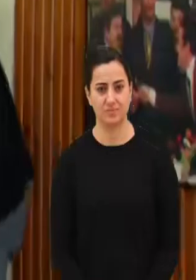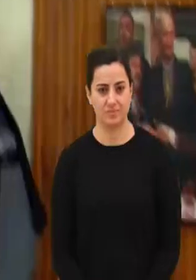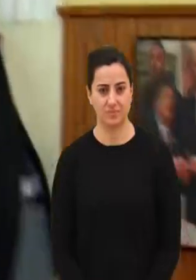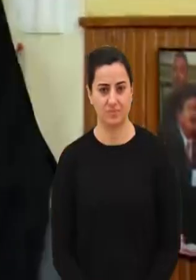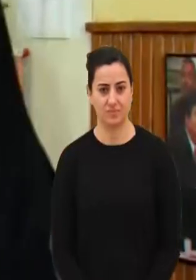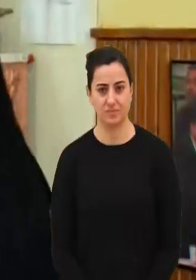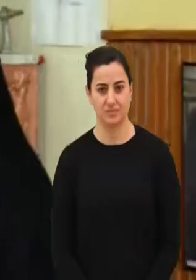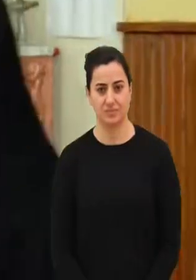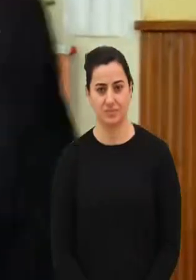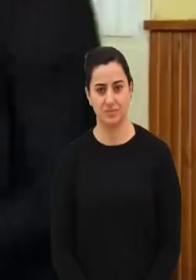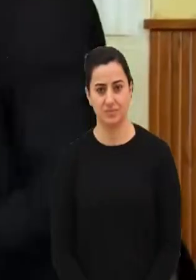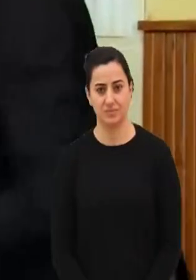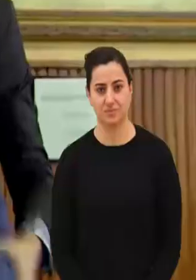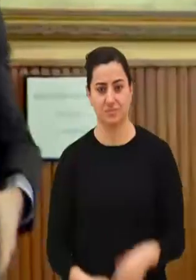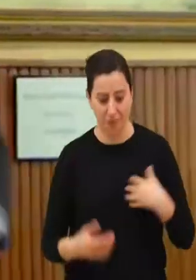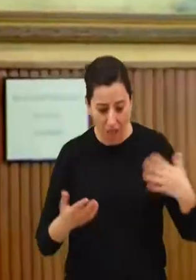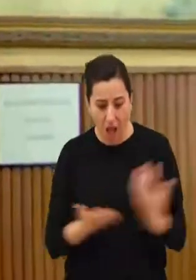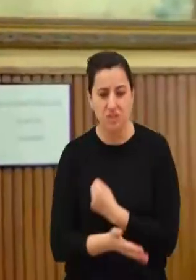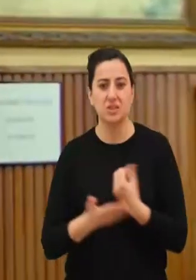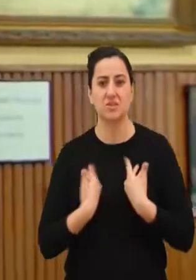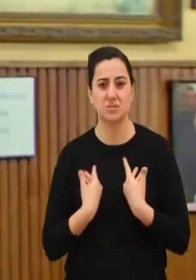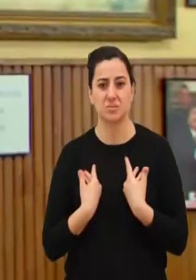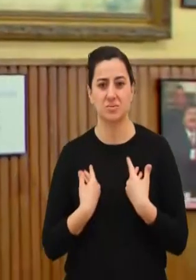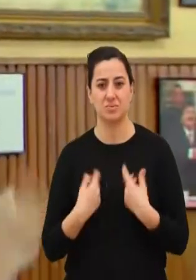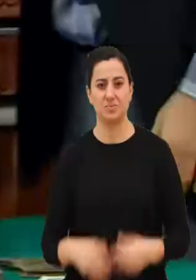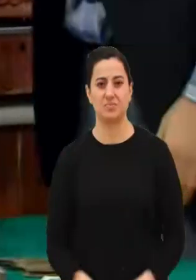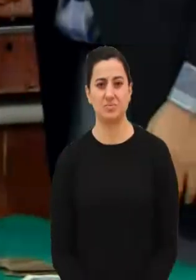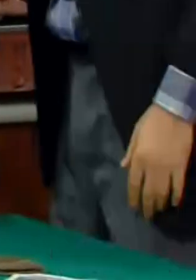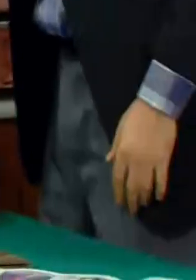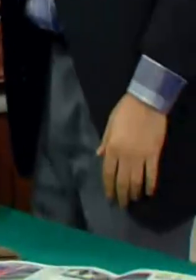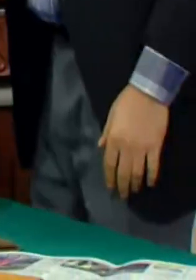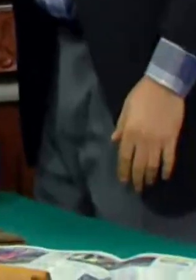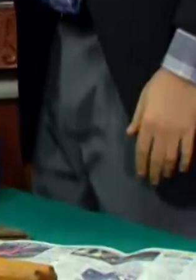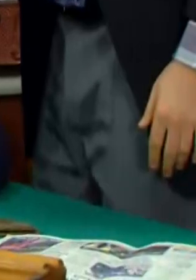Yatıramadık be. Alper masayı oturttu. Tuttu, tuttu Alper. Ama yatıramadık